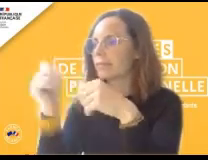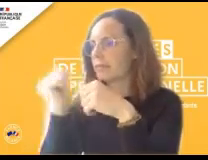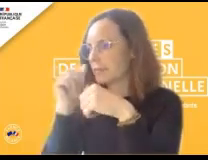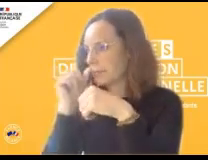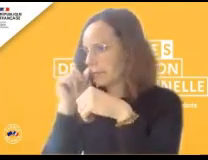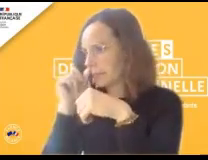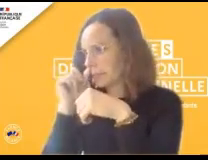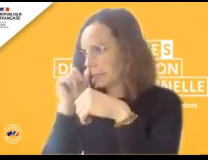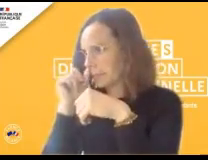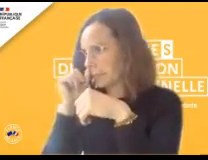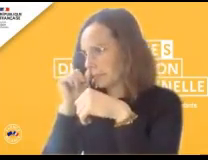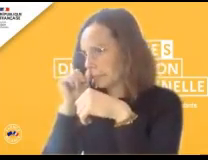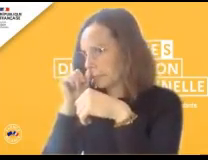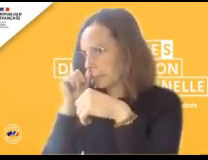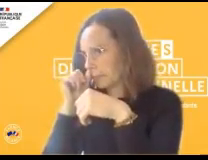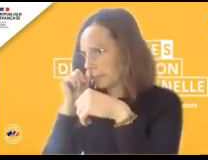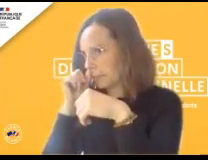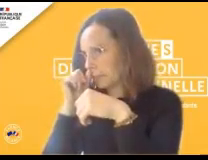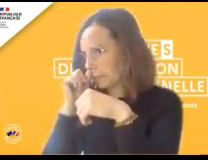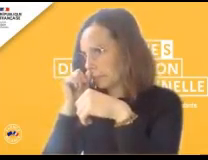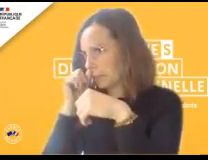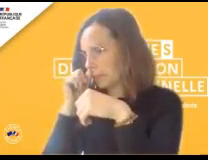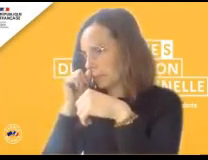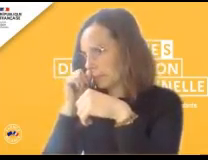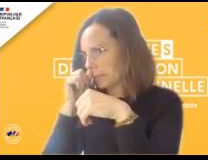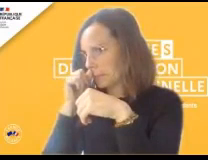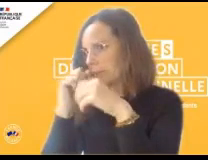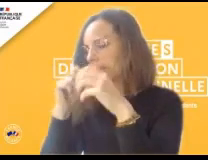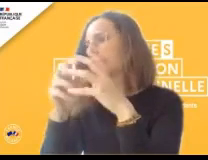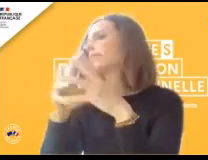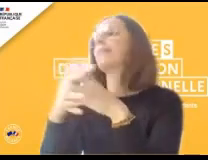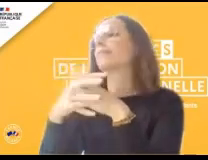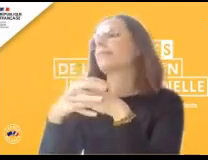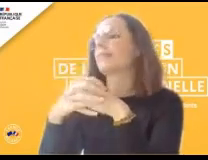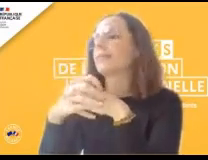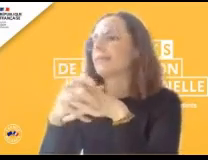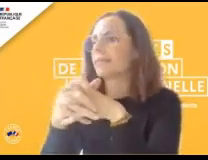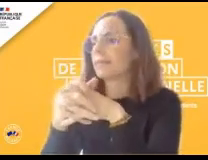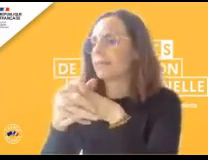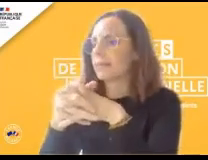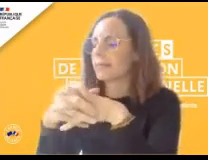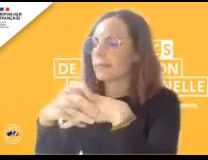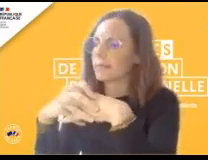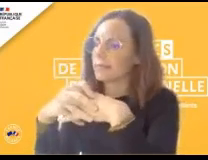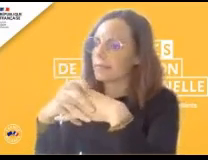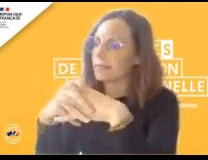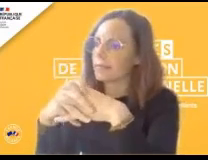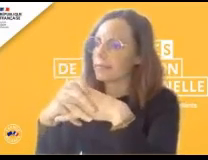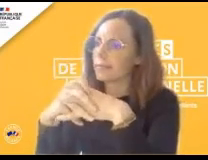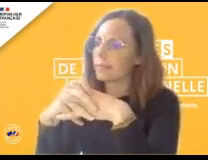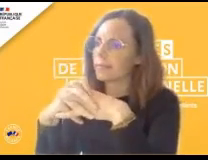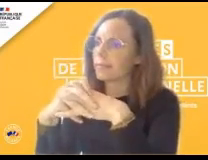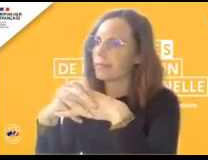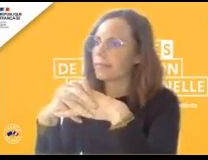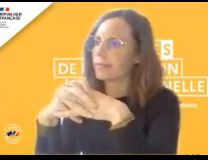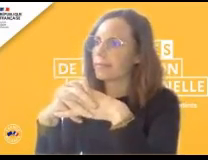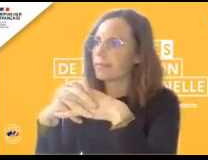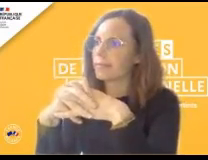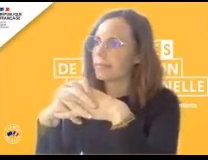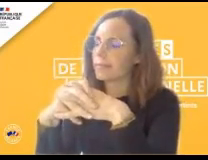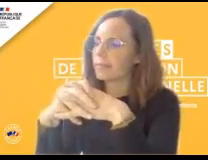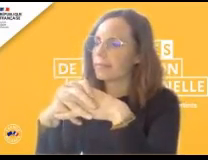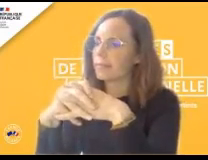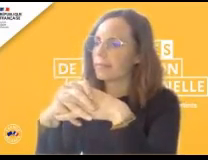effectivement d'alerter le bénéficiaire sur comment argumenter sur sa fiche, sur son espace, sur